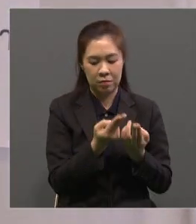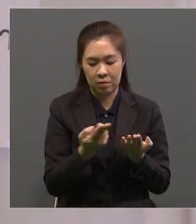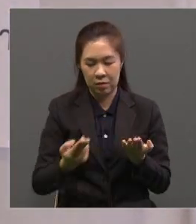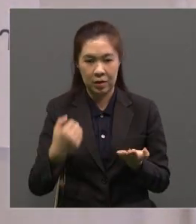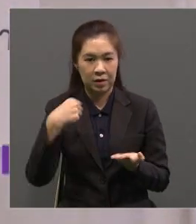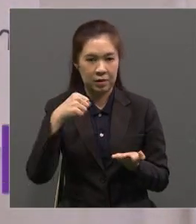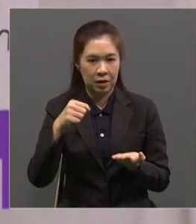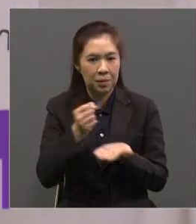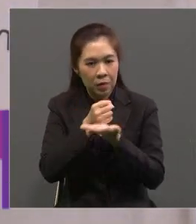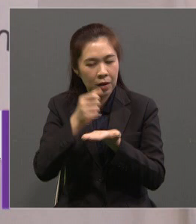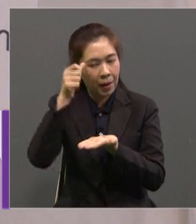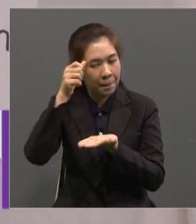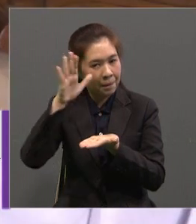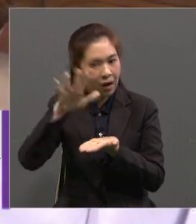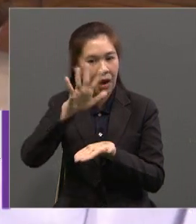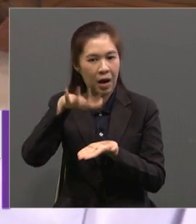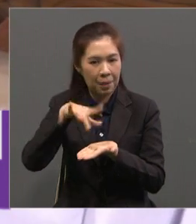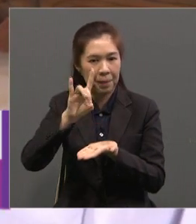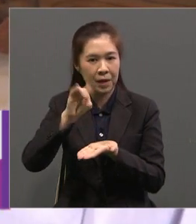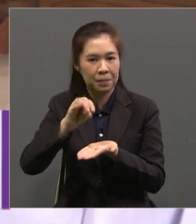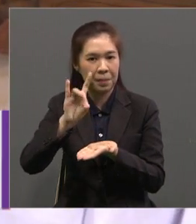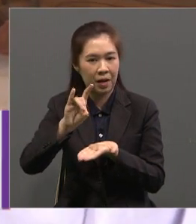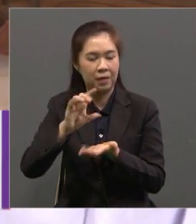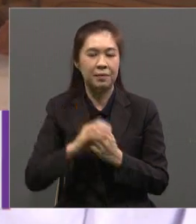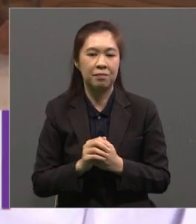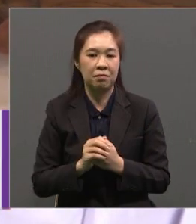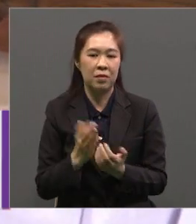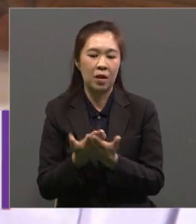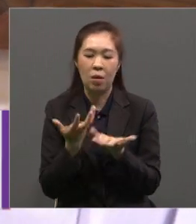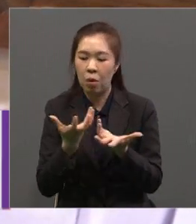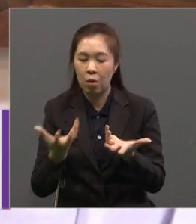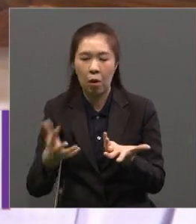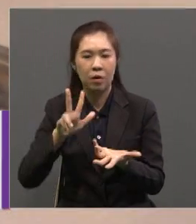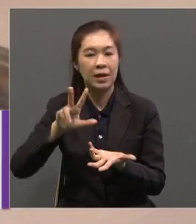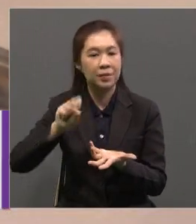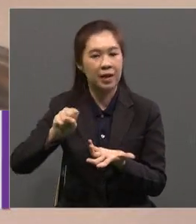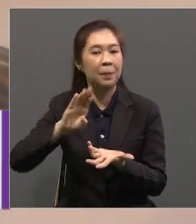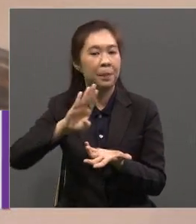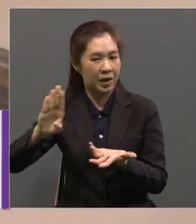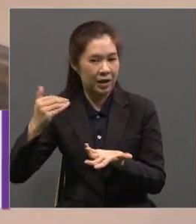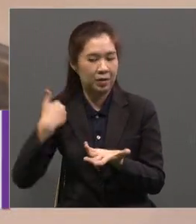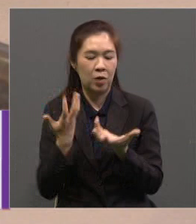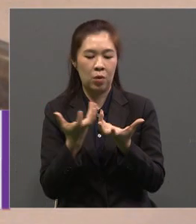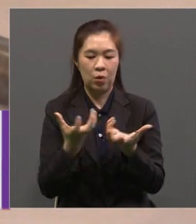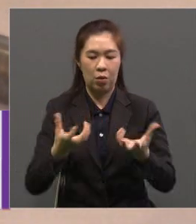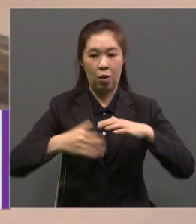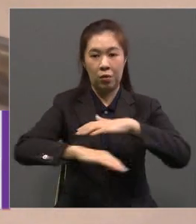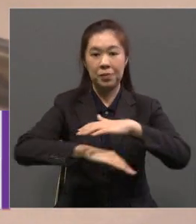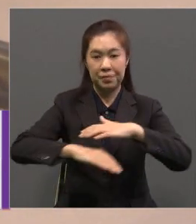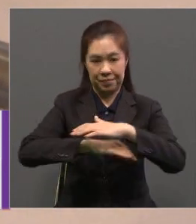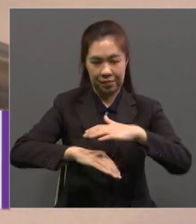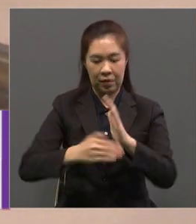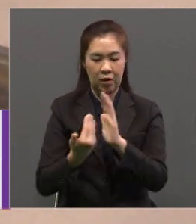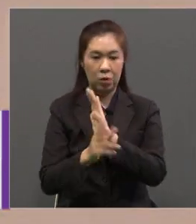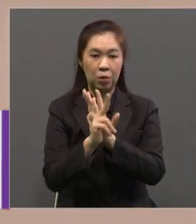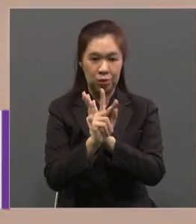าบ้า 5,088 เม็ดทรัพย์สินอื่นๆรวมมูลค่ากว่า 300,000 บาทนะคะก็เป็นของกลางที่ทางเจ้าหน้าที่ในส่วนของข